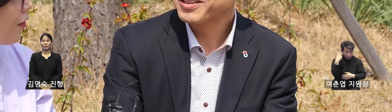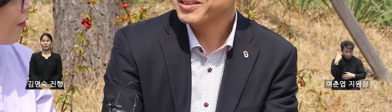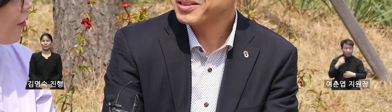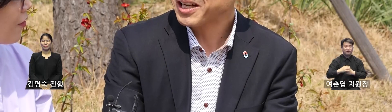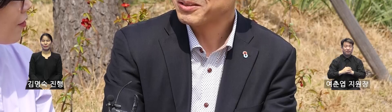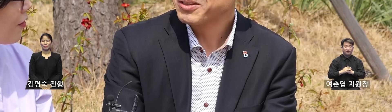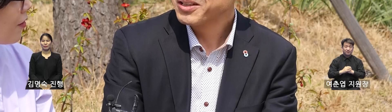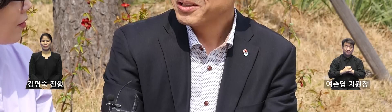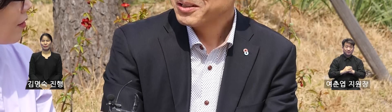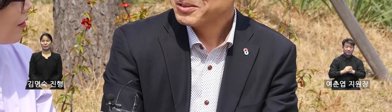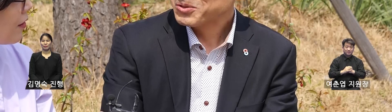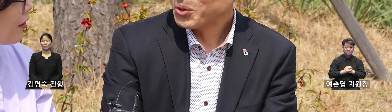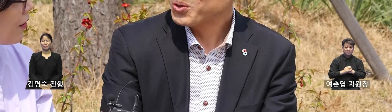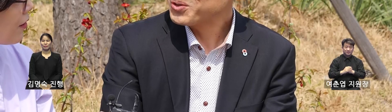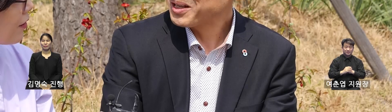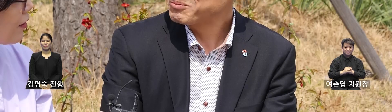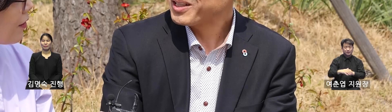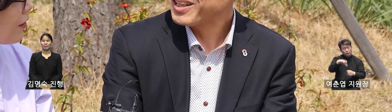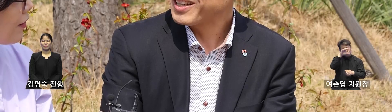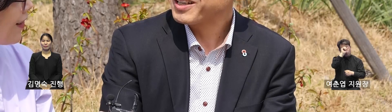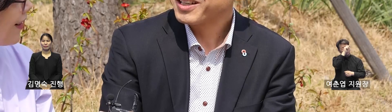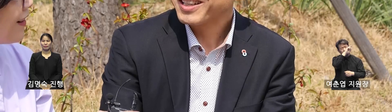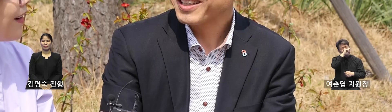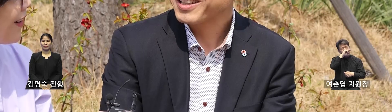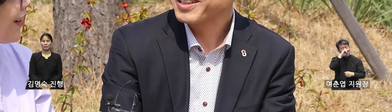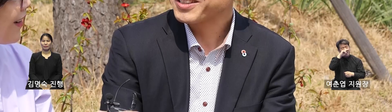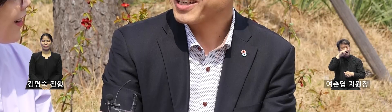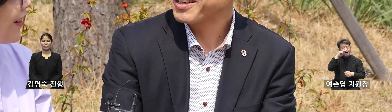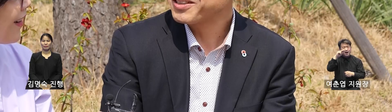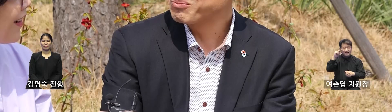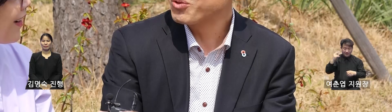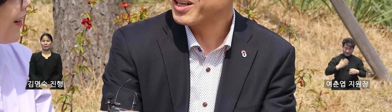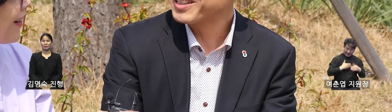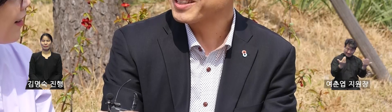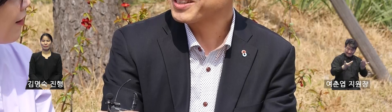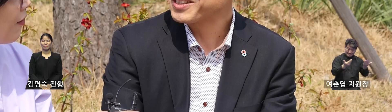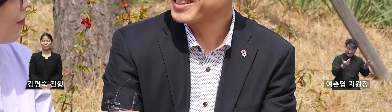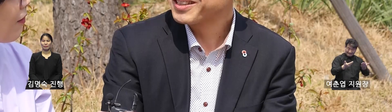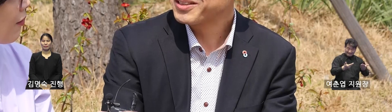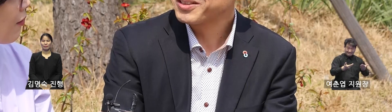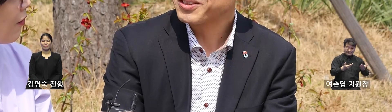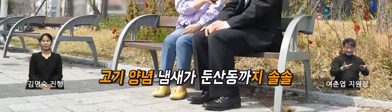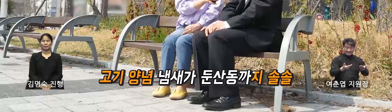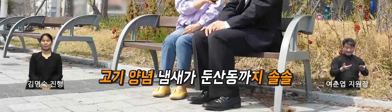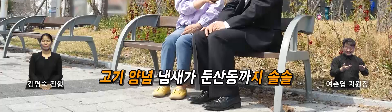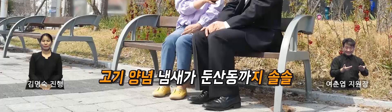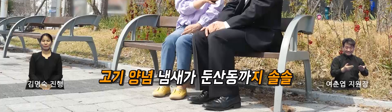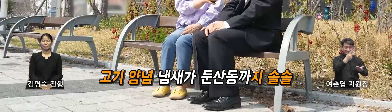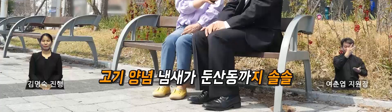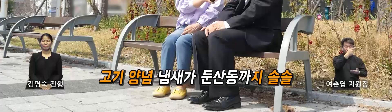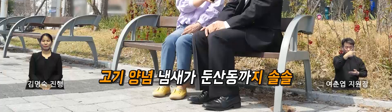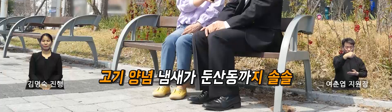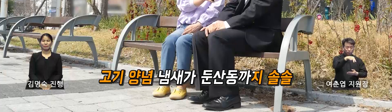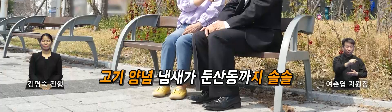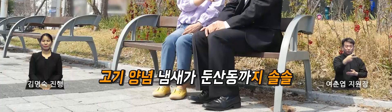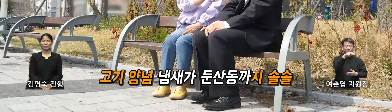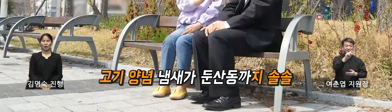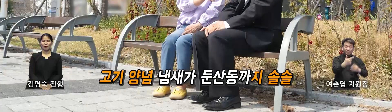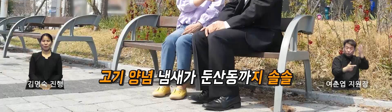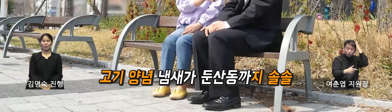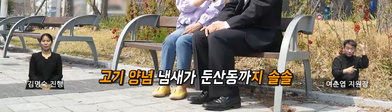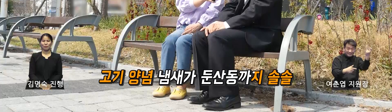예. 그 좋은 냄새가 제가 근무하는 저 둔산동까지